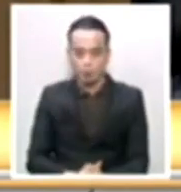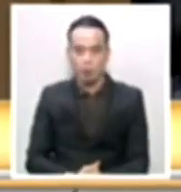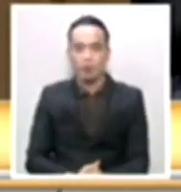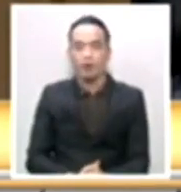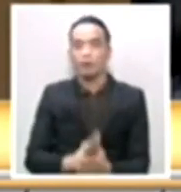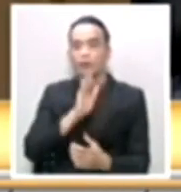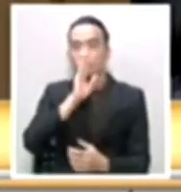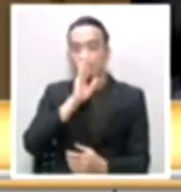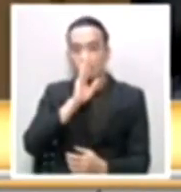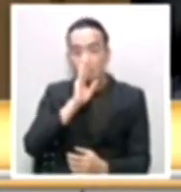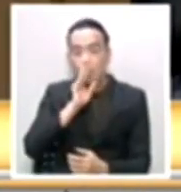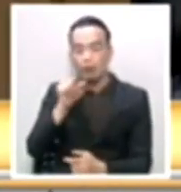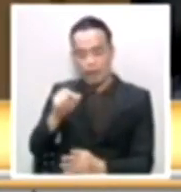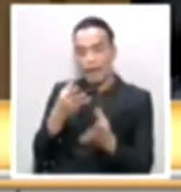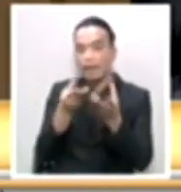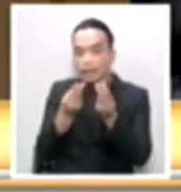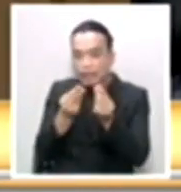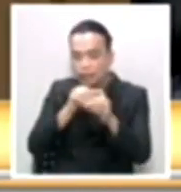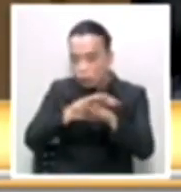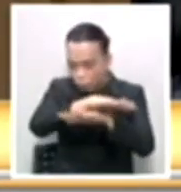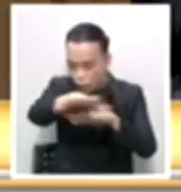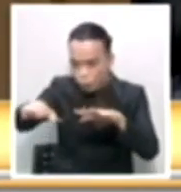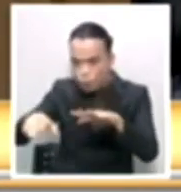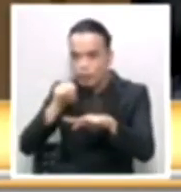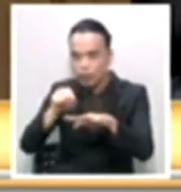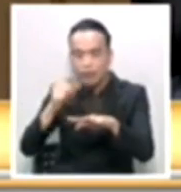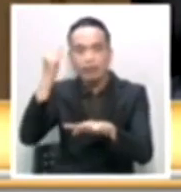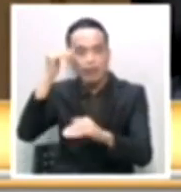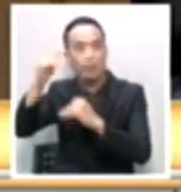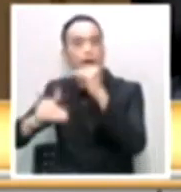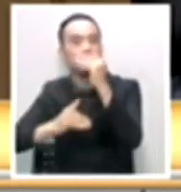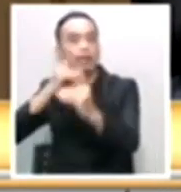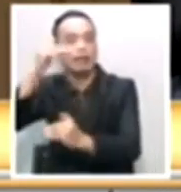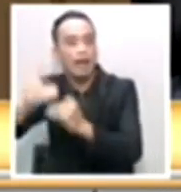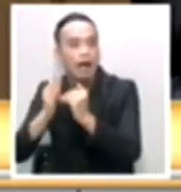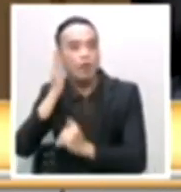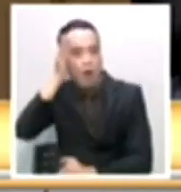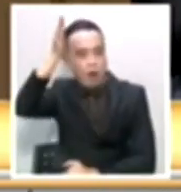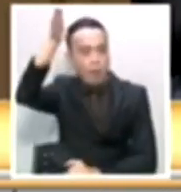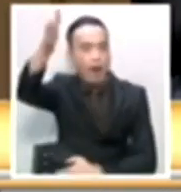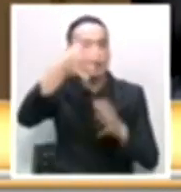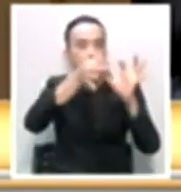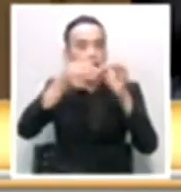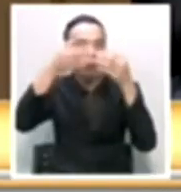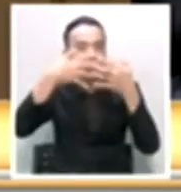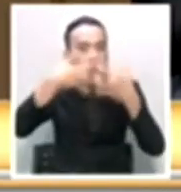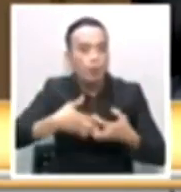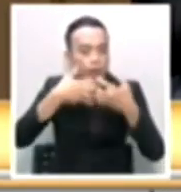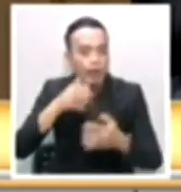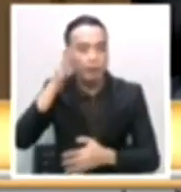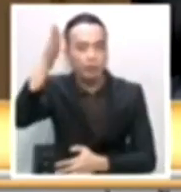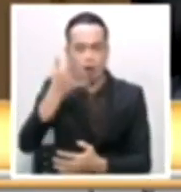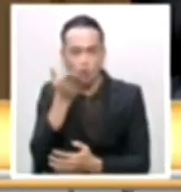ำมีศักยภาพที่ไปพัฒนาในเรื่องของเศรษฐกิจในเรื่องอุตสาหกรรมหรืออินโนเวชันได้นะครับขอโอกาสใช้พื้นที่ประ